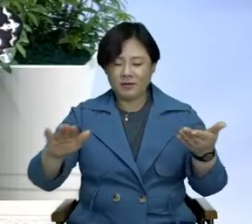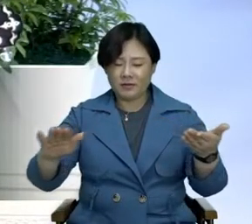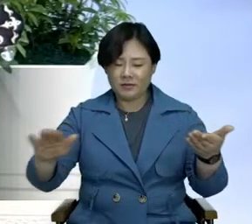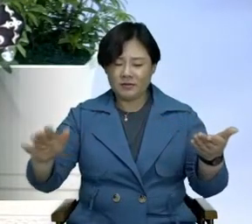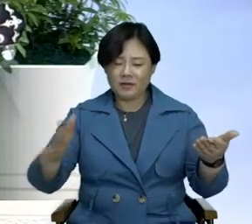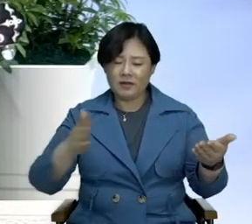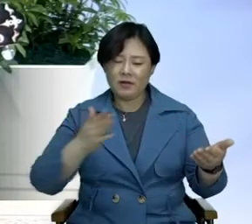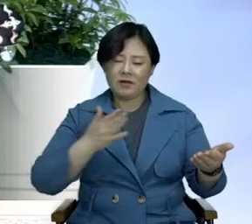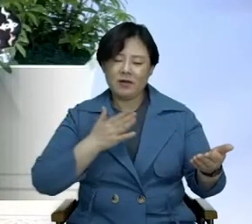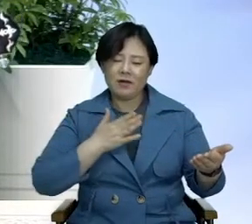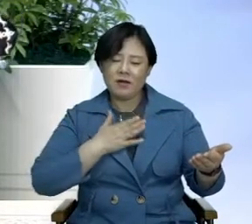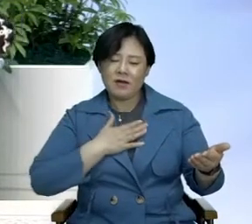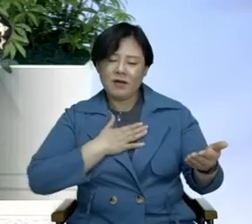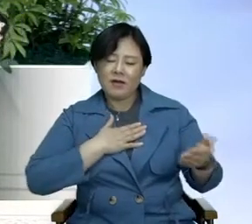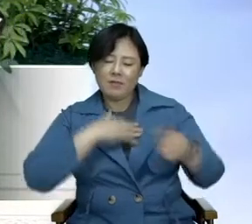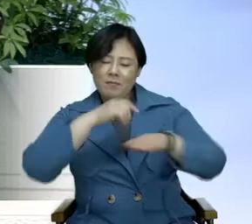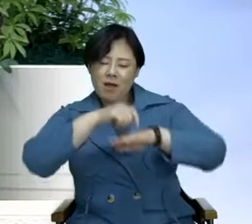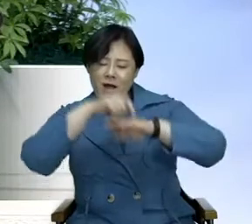내가